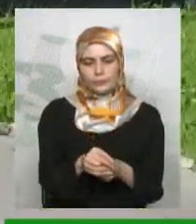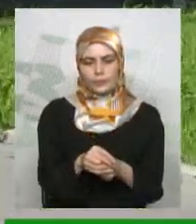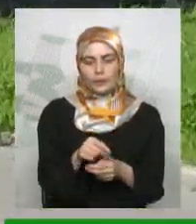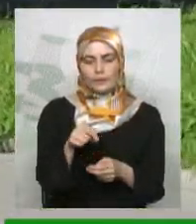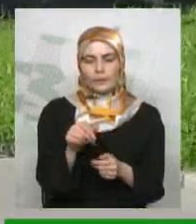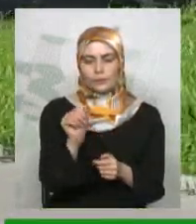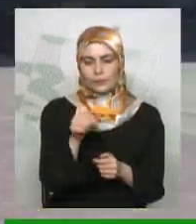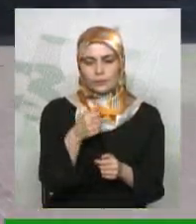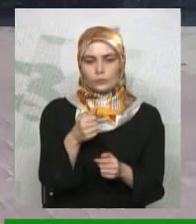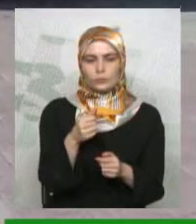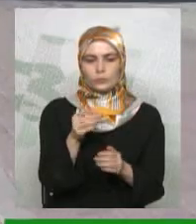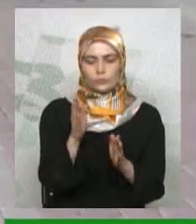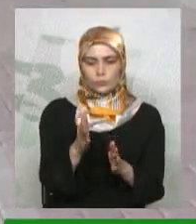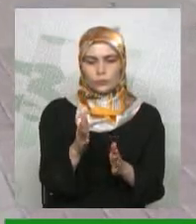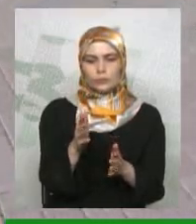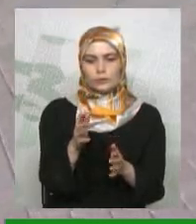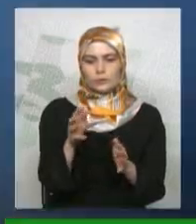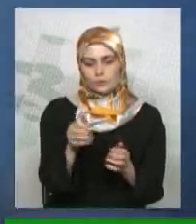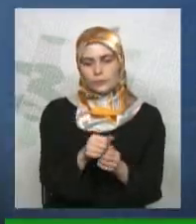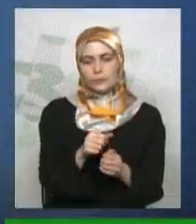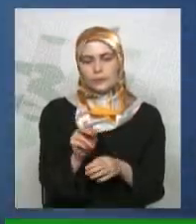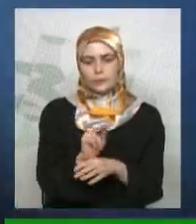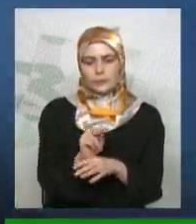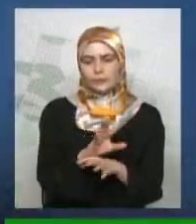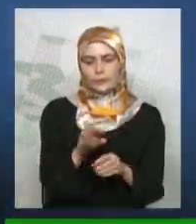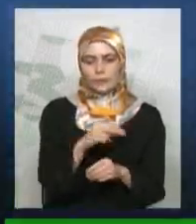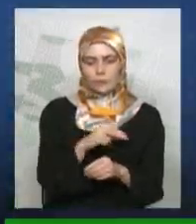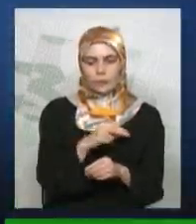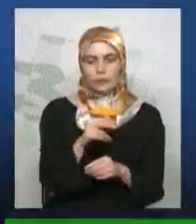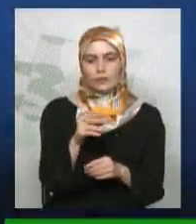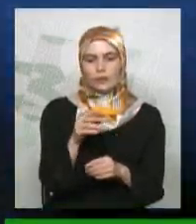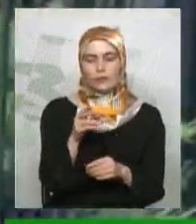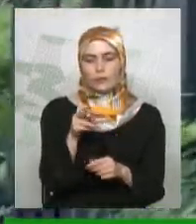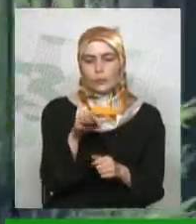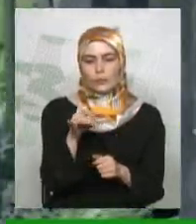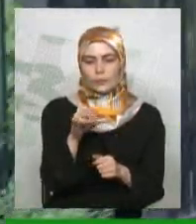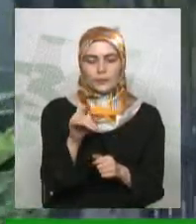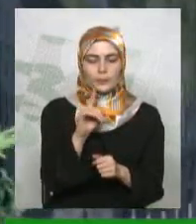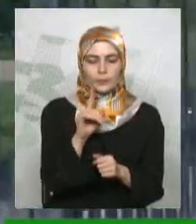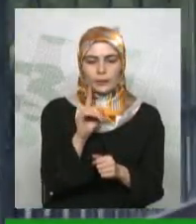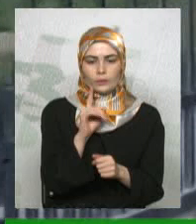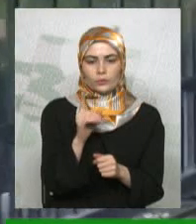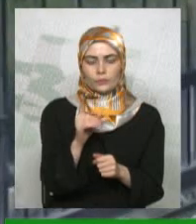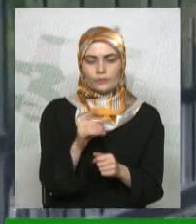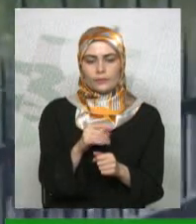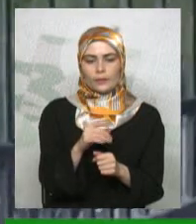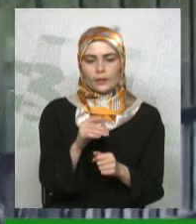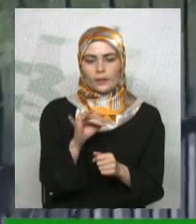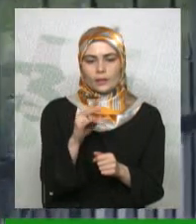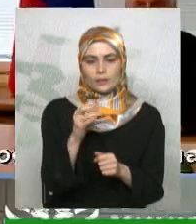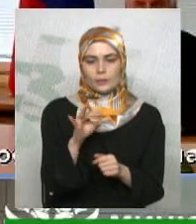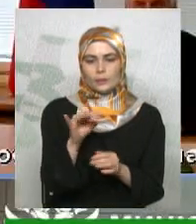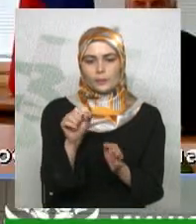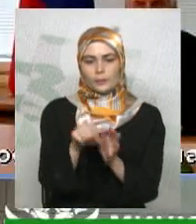работы всех органов власти и образовательных организаций по формированию неприятия молодежью идей терроризма, неонацизма, массовых